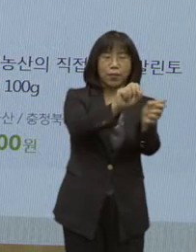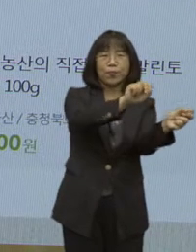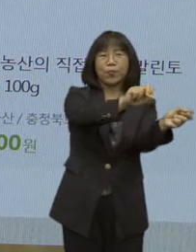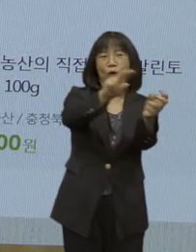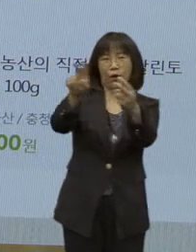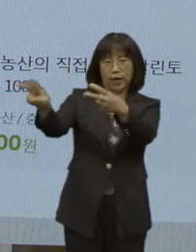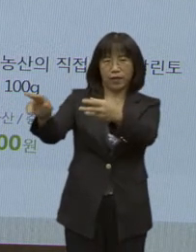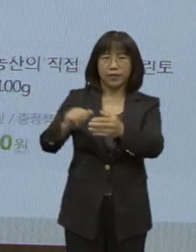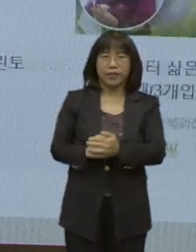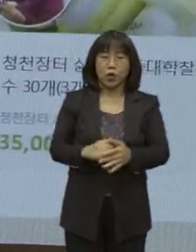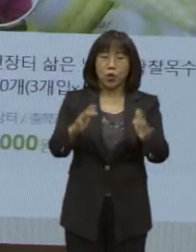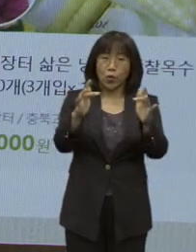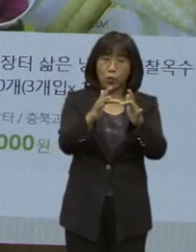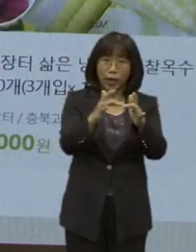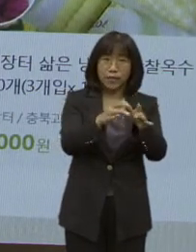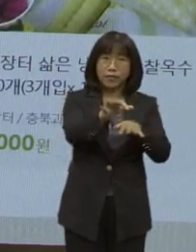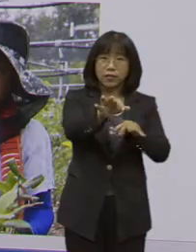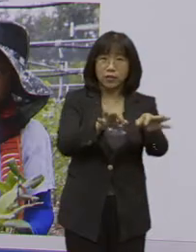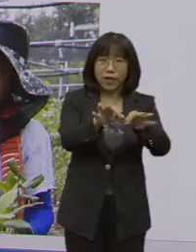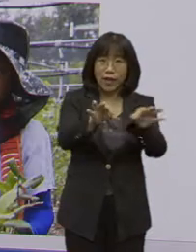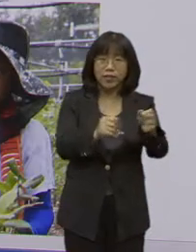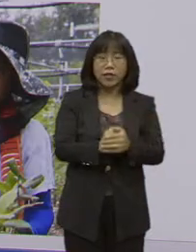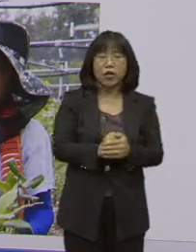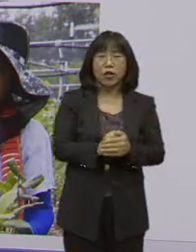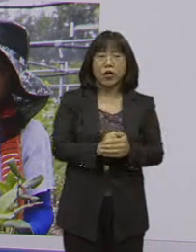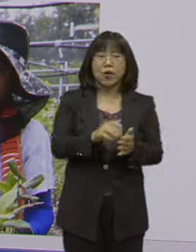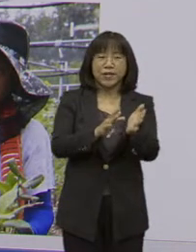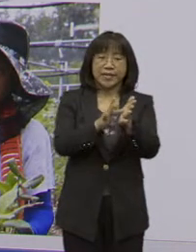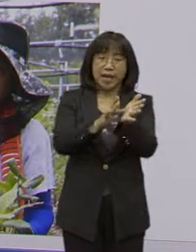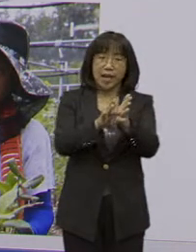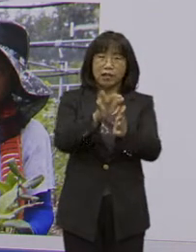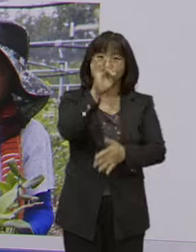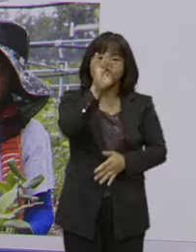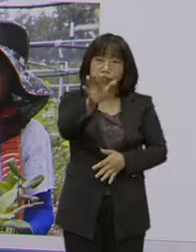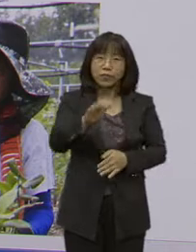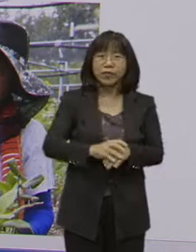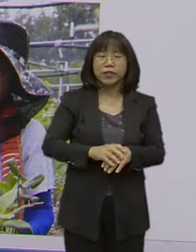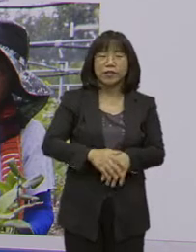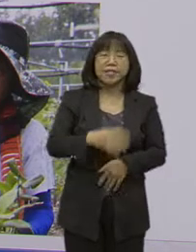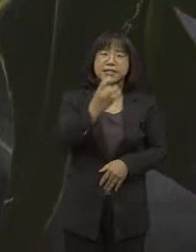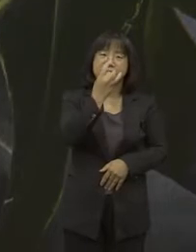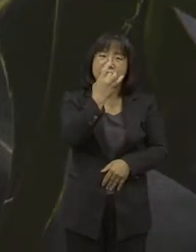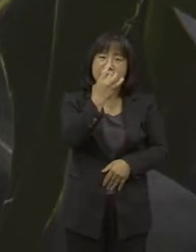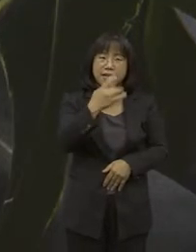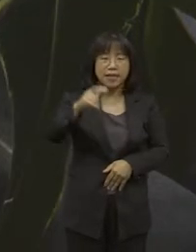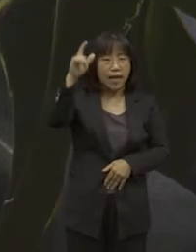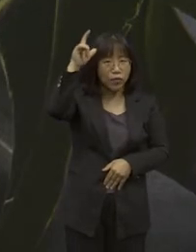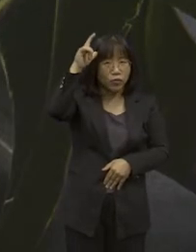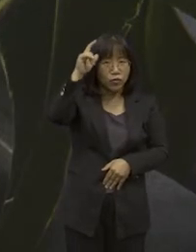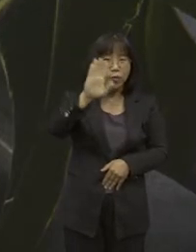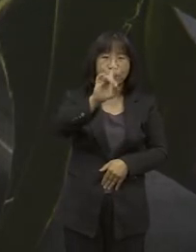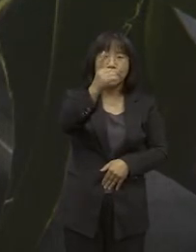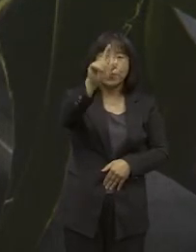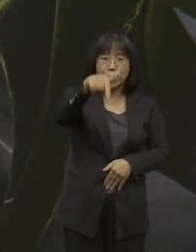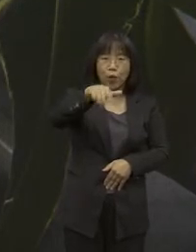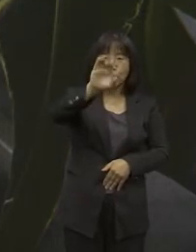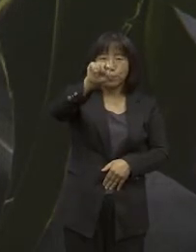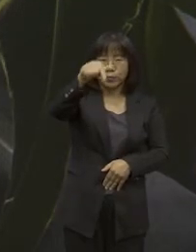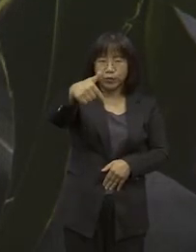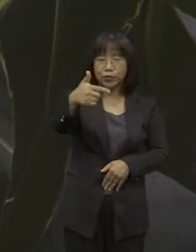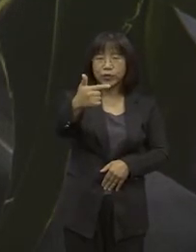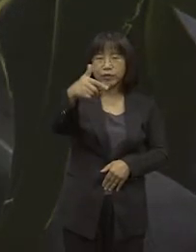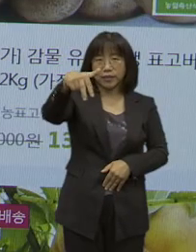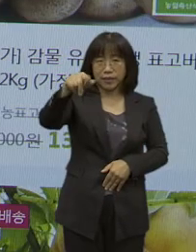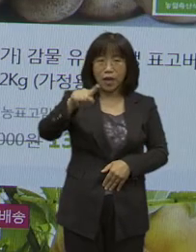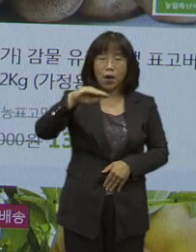방식입니다. 온라인 직거래 장터를 통해 무농약쌀, 한우, 복분자, 옥수수 등 다양한 자매